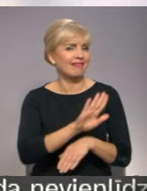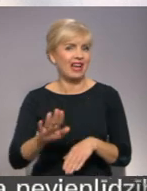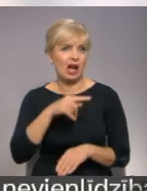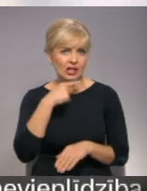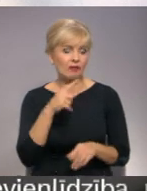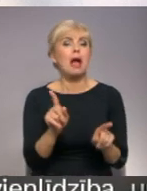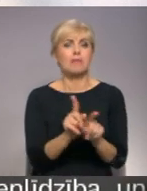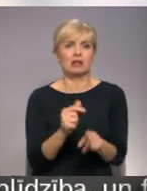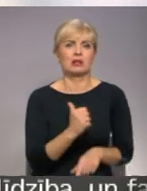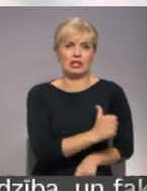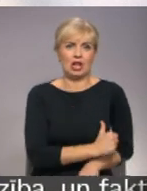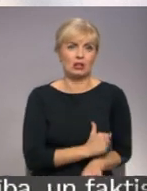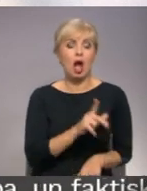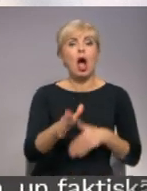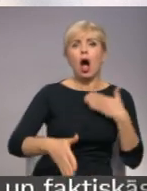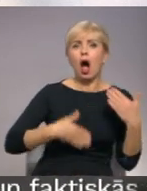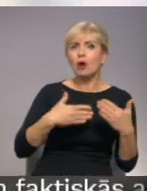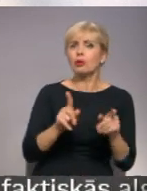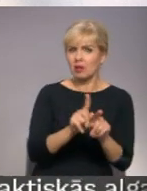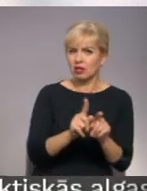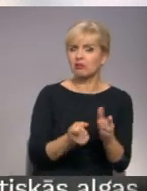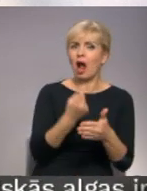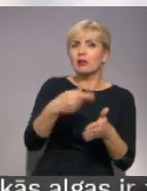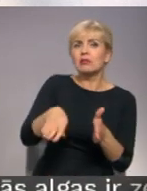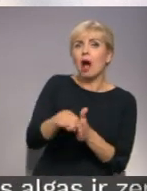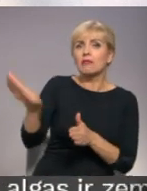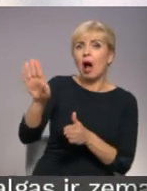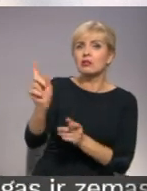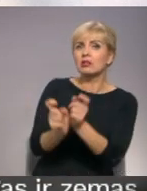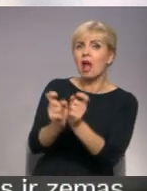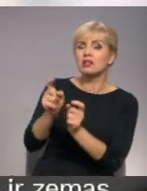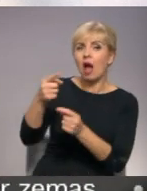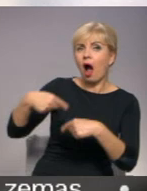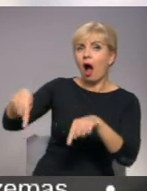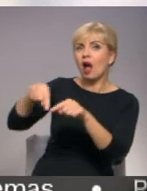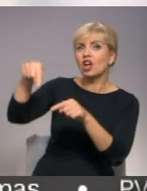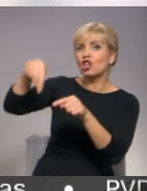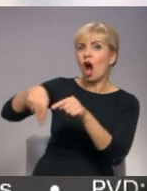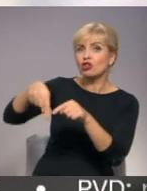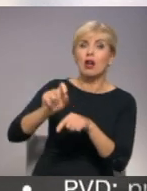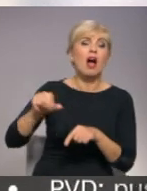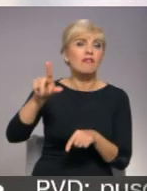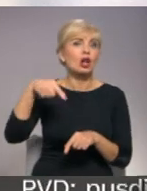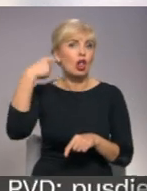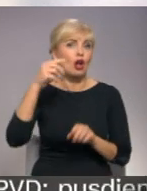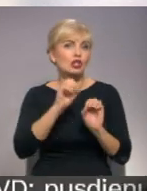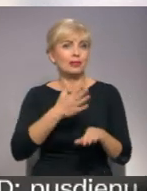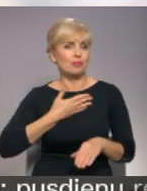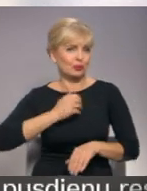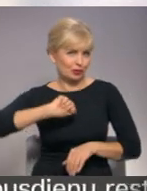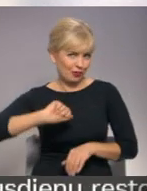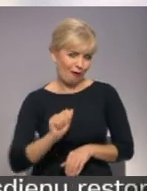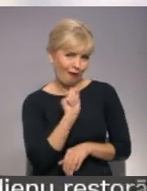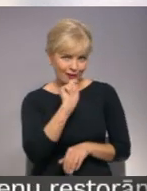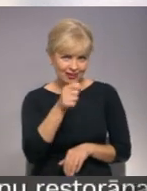ar Ķīnu. Un satraukumu rada arī dalībvalstu nesaskaņas alianses iekšienē. Vairāk no Londonas stāsta mūsu